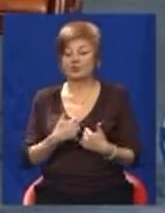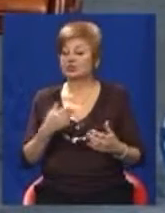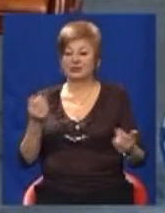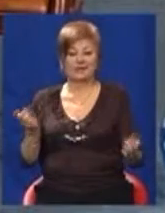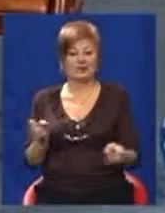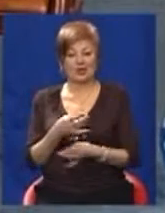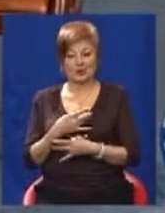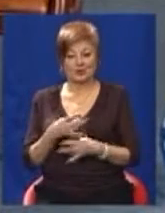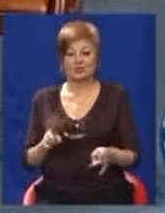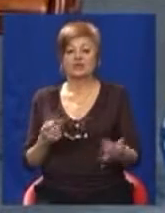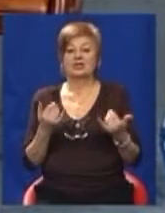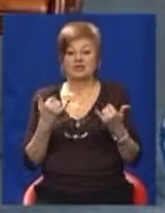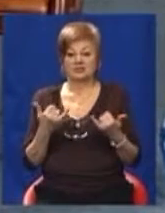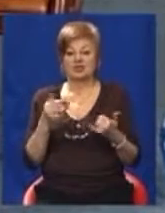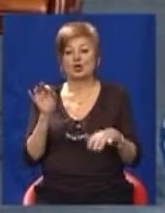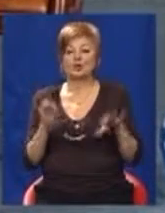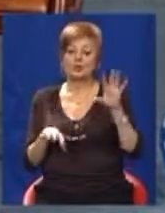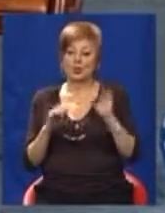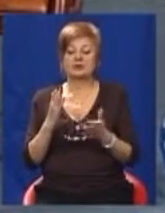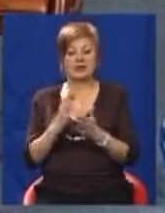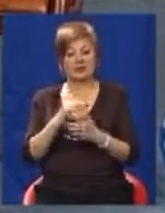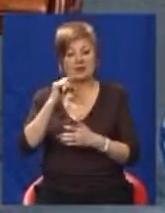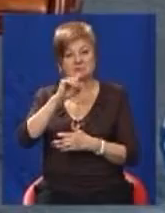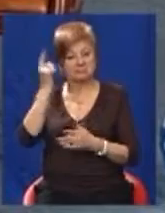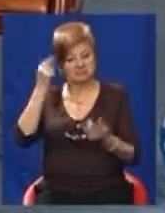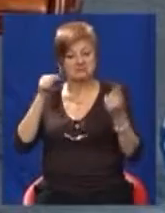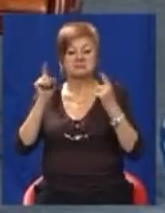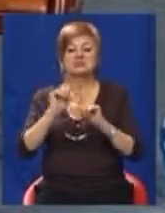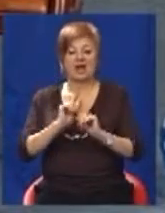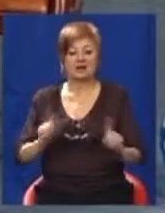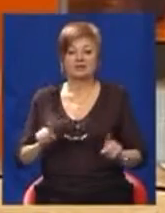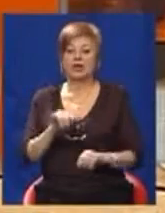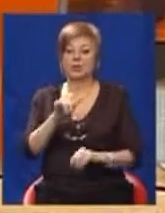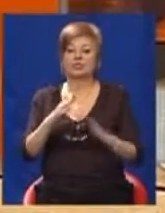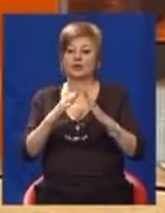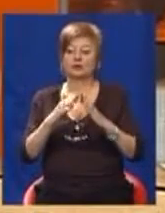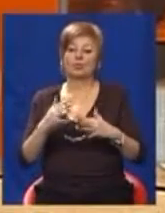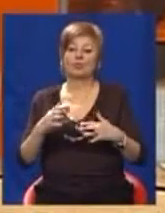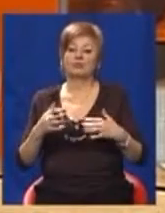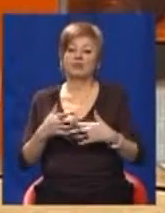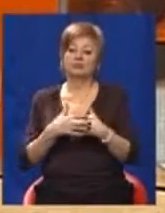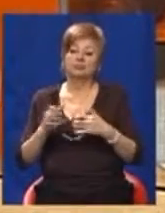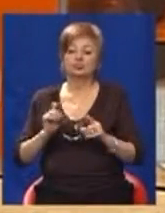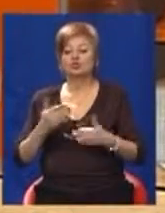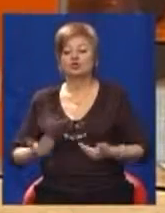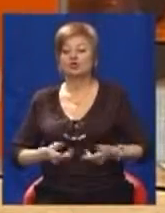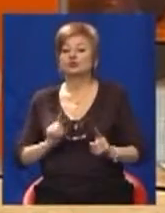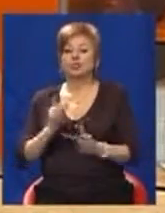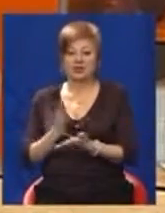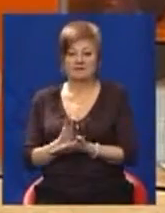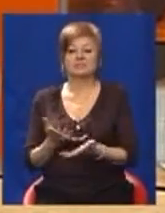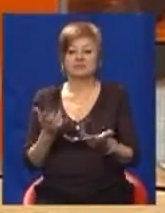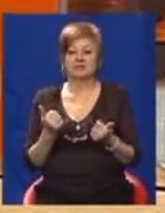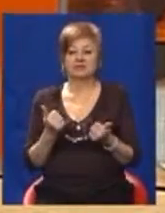нас, оскільки досить таки осінь є загадковою. Скажи, ну, будь ласка, чи є в тебе домашні тваринки вдома? Єсть. А які